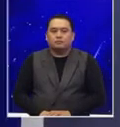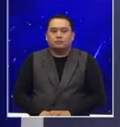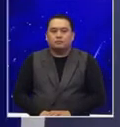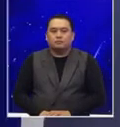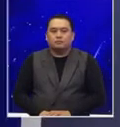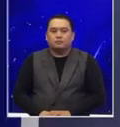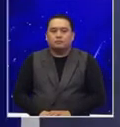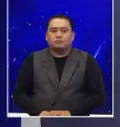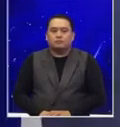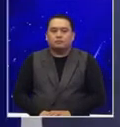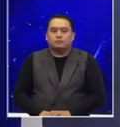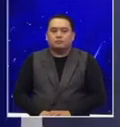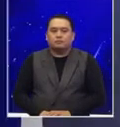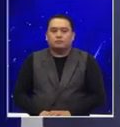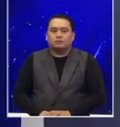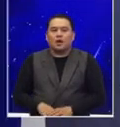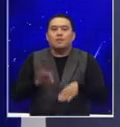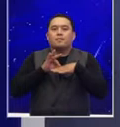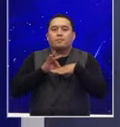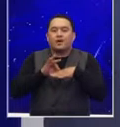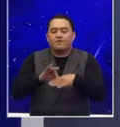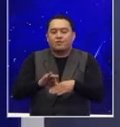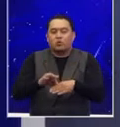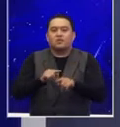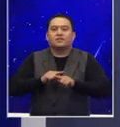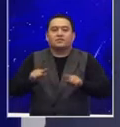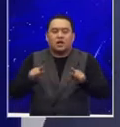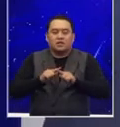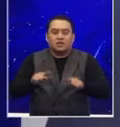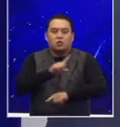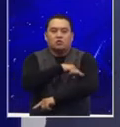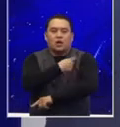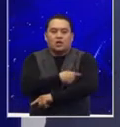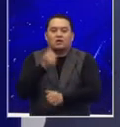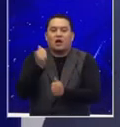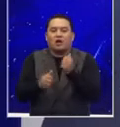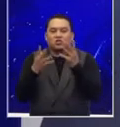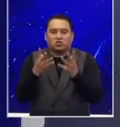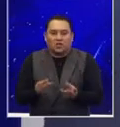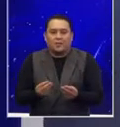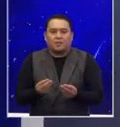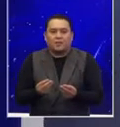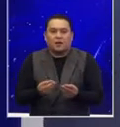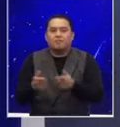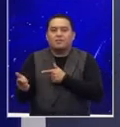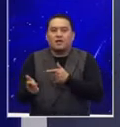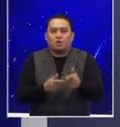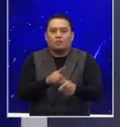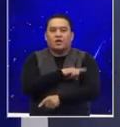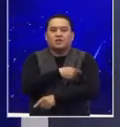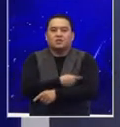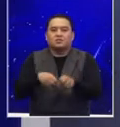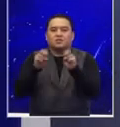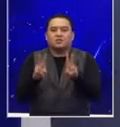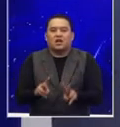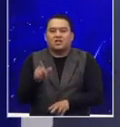Идет санитарно-просветительная работа среди населения каждодневная и подготовка медицинских